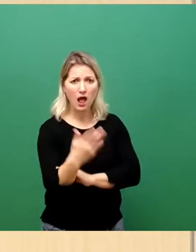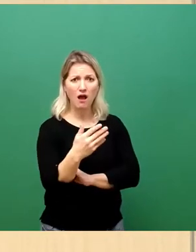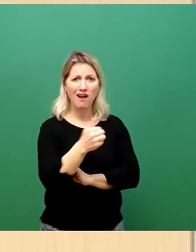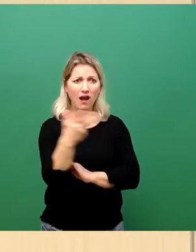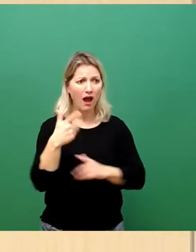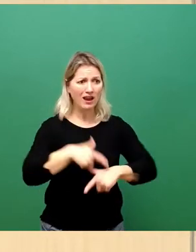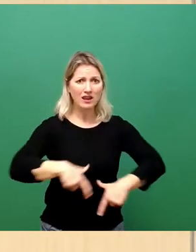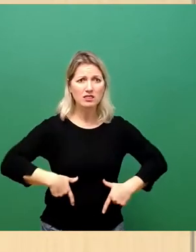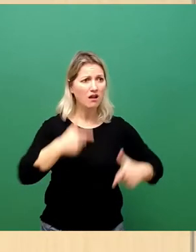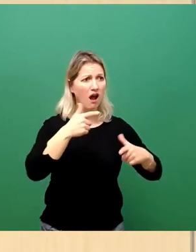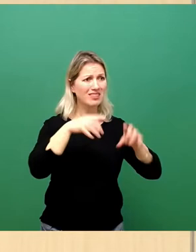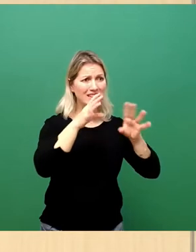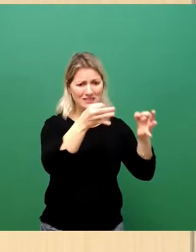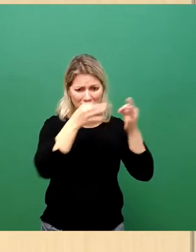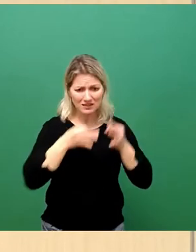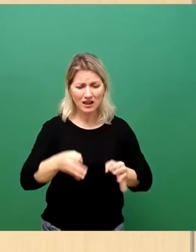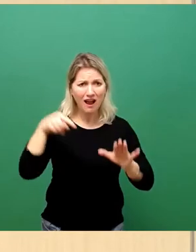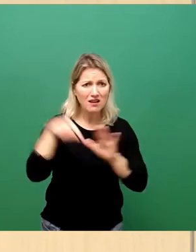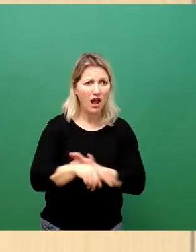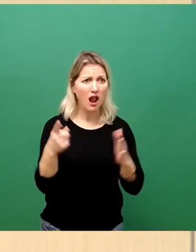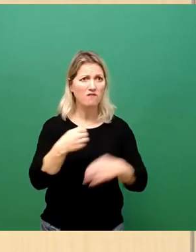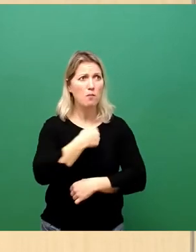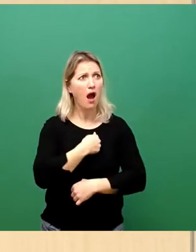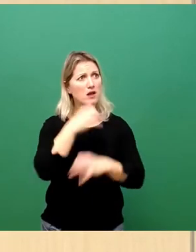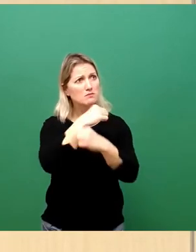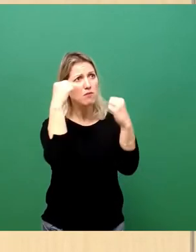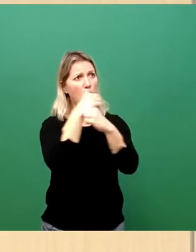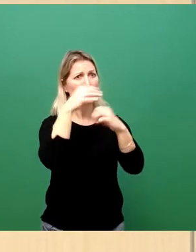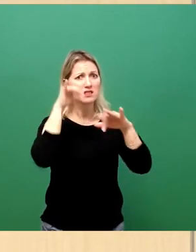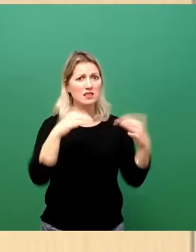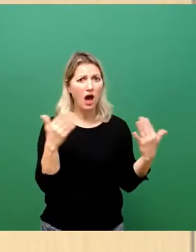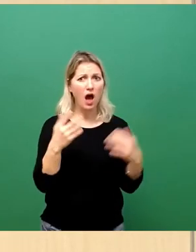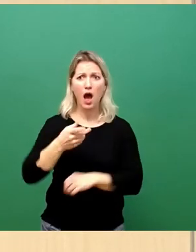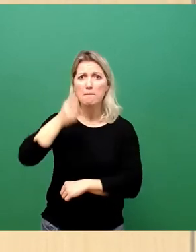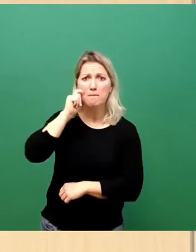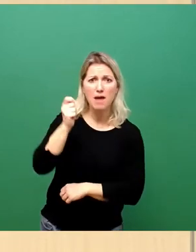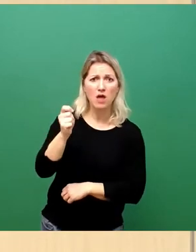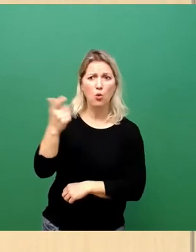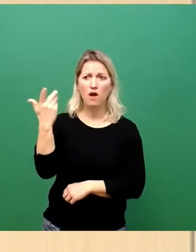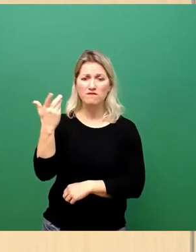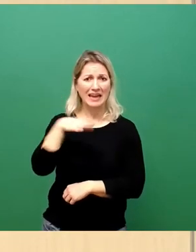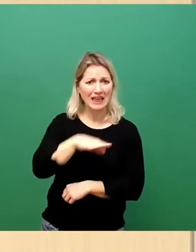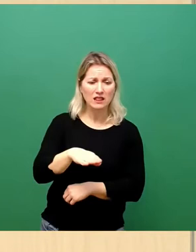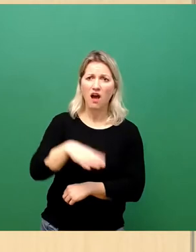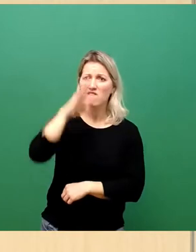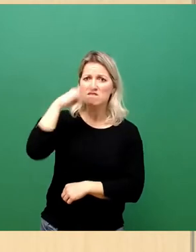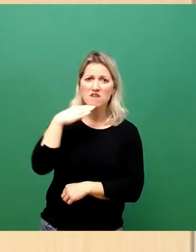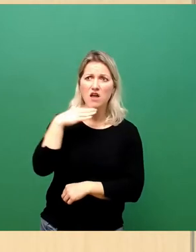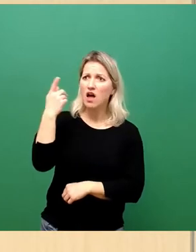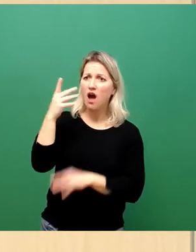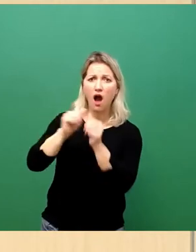verlegt wurden, von Kindern, die sich von ihren weinenden Vätern am Bahnhof verabschieden. Diese Bilder sind nicht mehr oder weniger